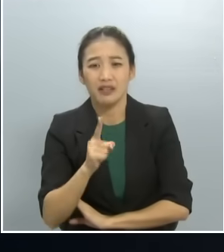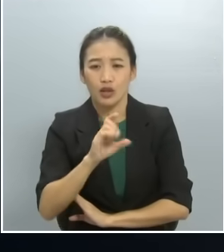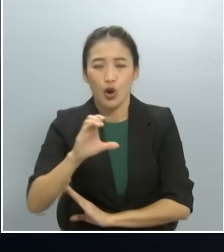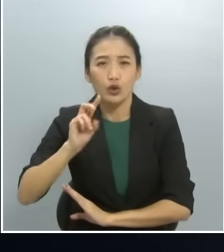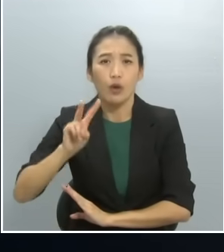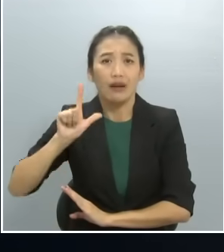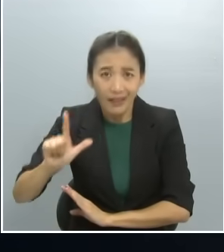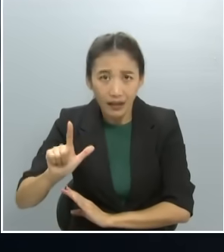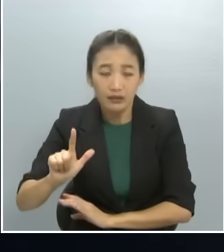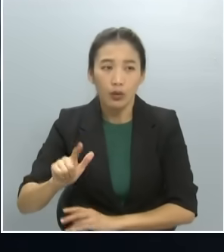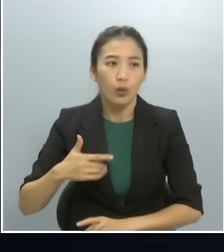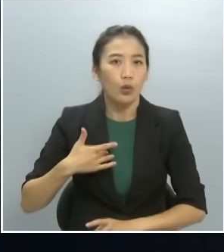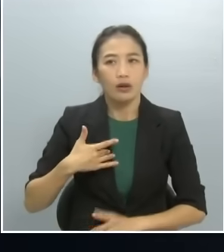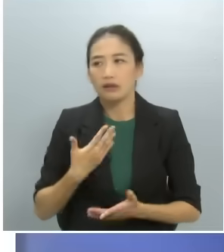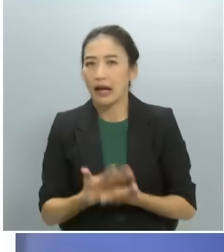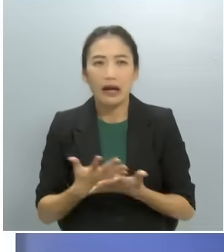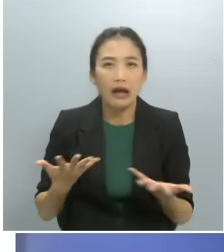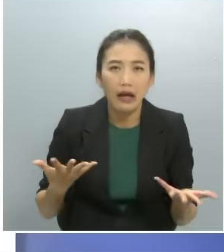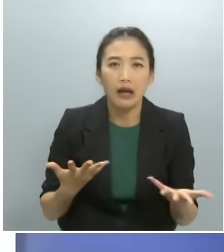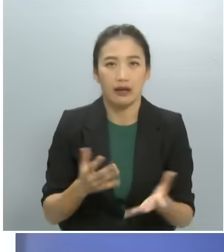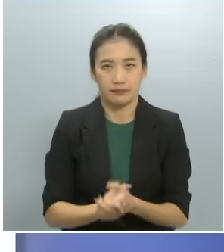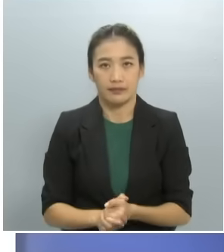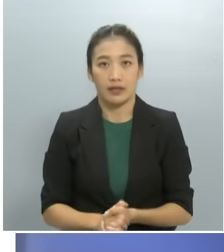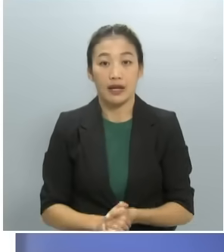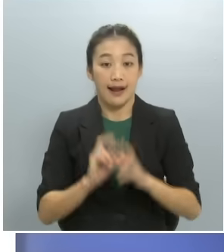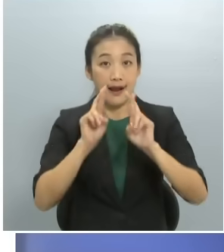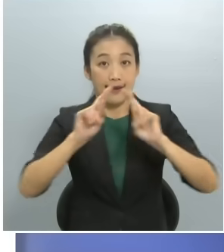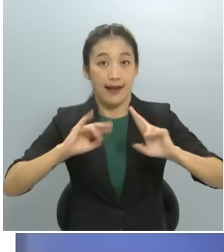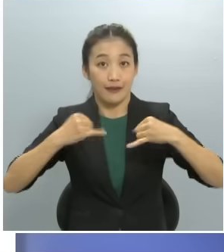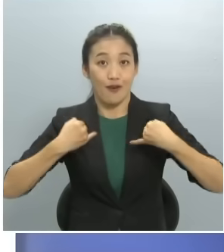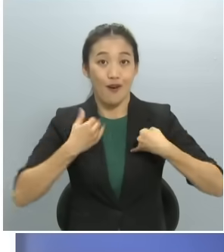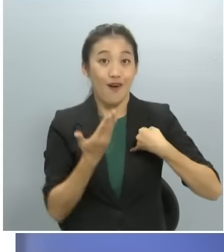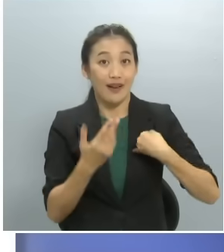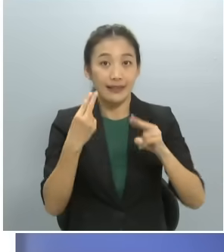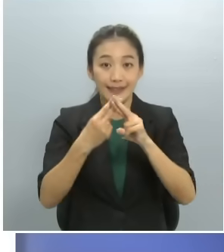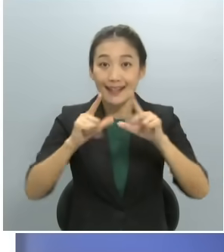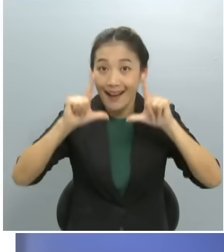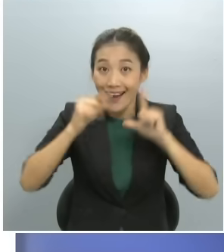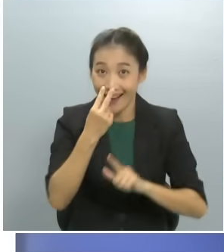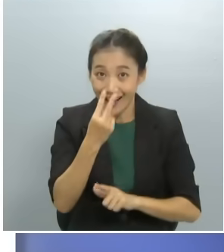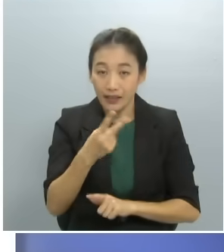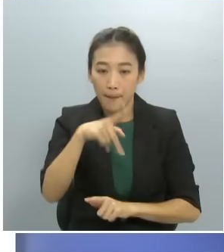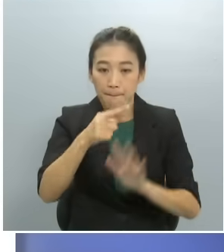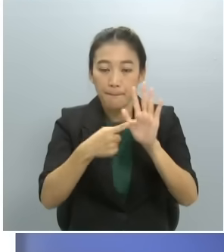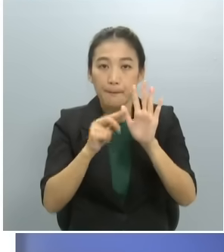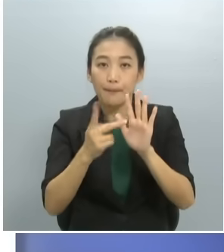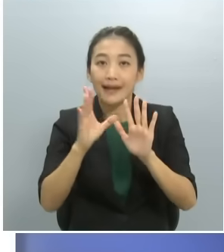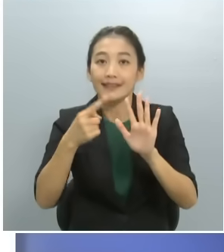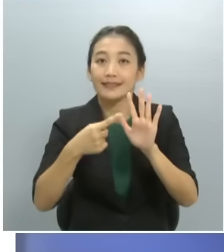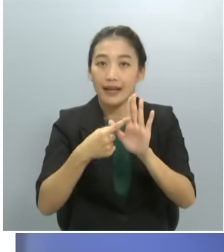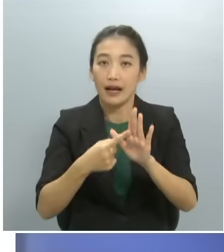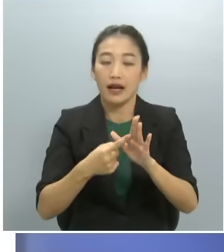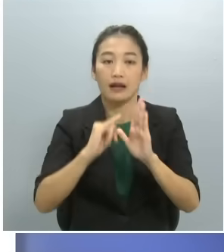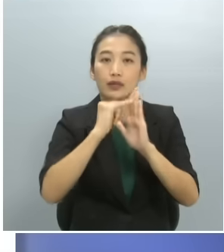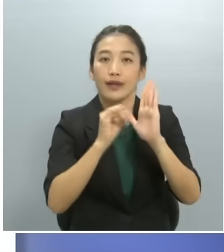คุณนิวนะเจ้าของร้านเนี้ยค่ะที่เห็นต่างชาติที่จังหวัดเชียงรายนะคะก็เปิดใจกับ